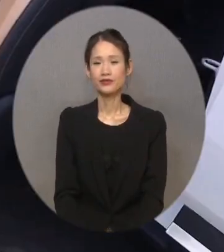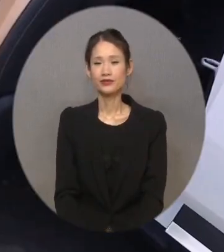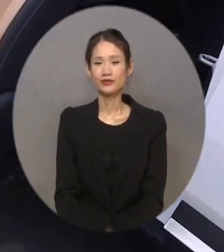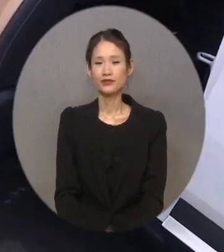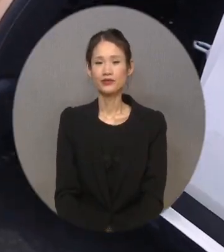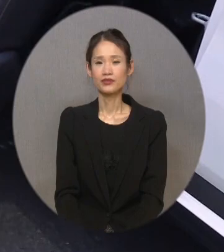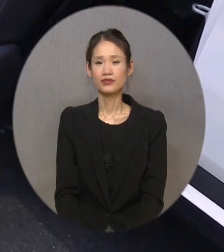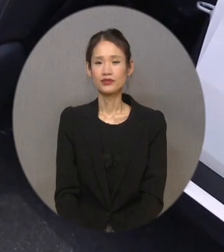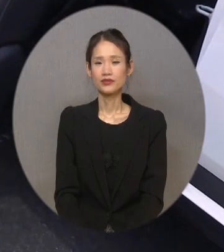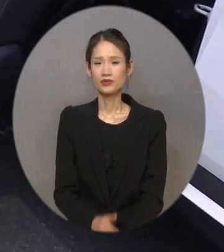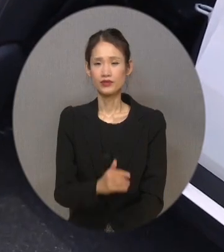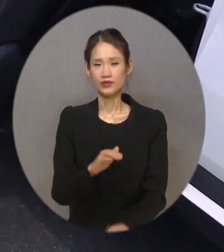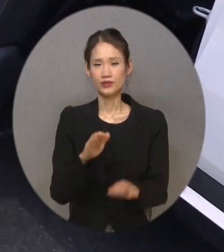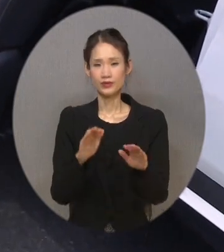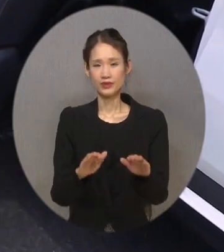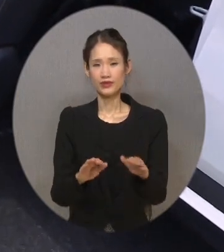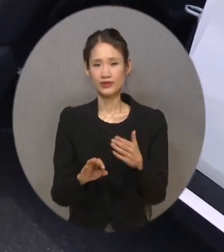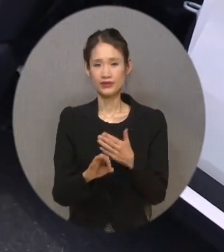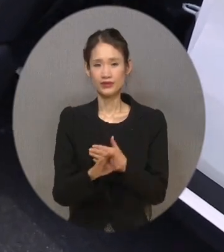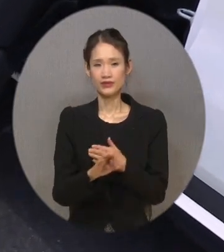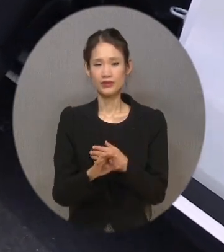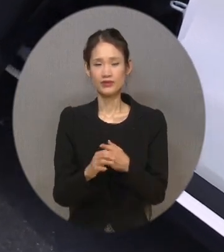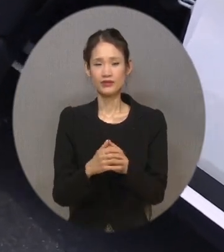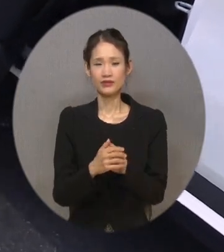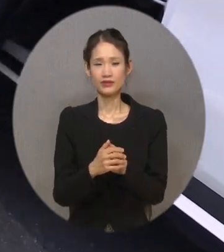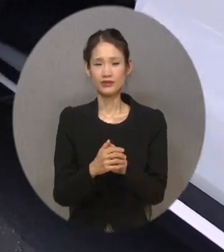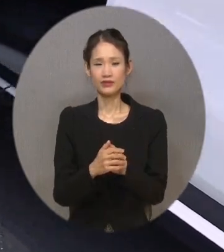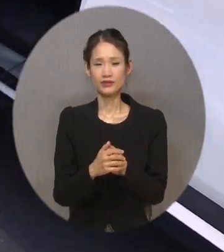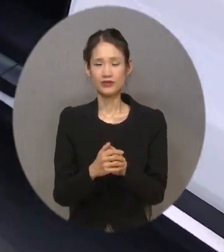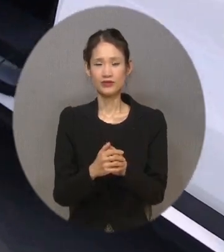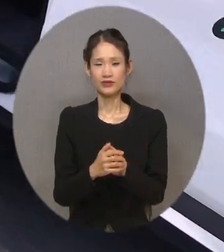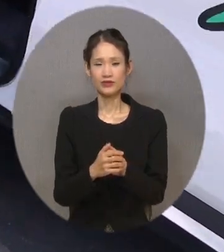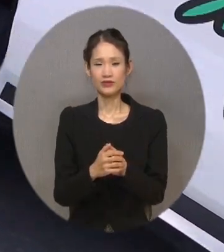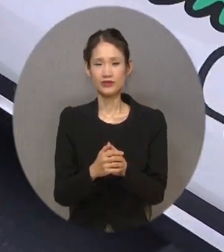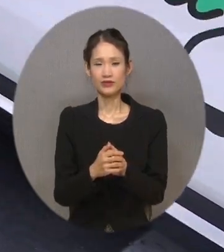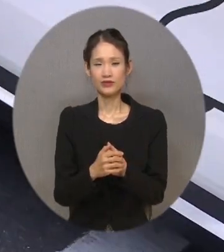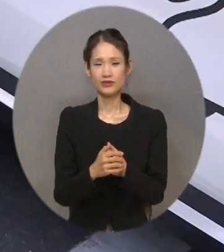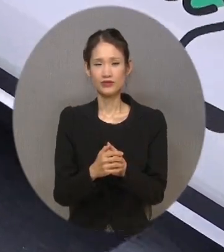자, 너무 낮으면 또 내려가기가 그러니까. 자, 여기서